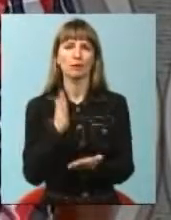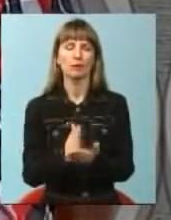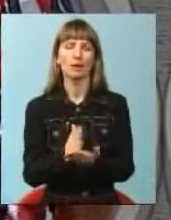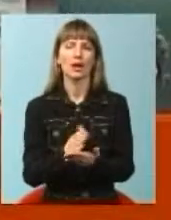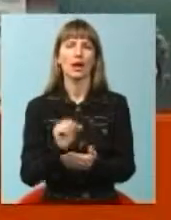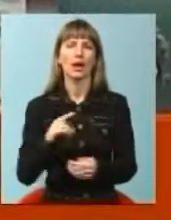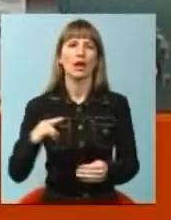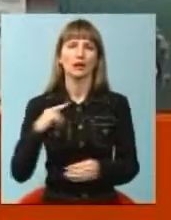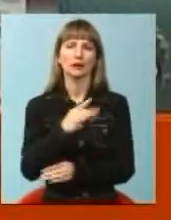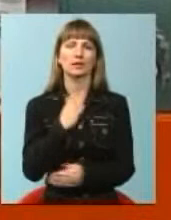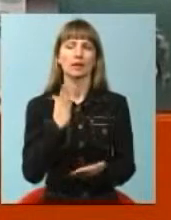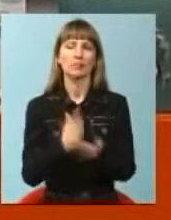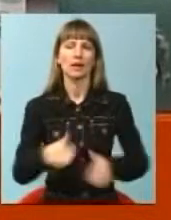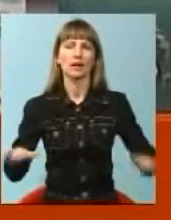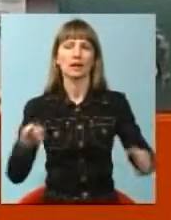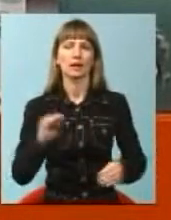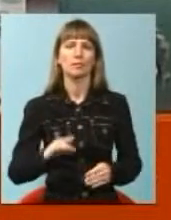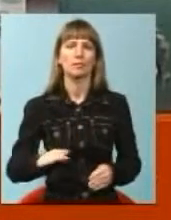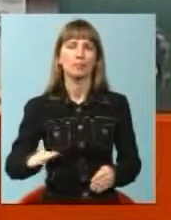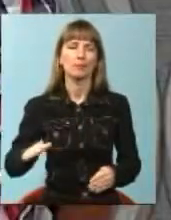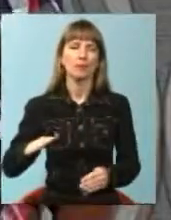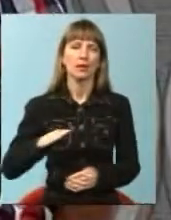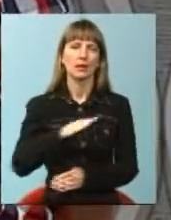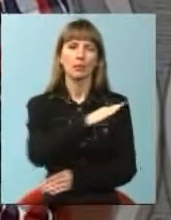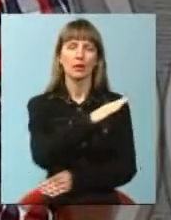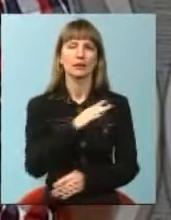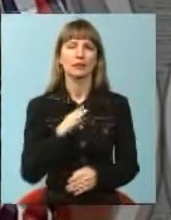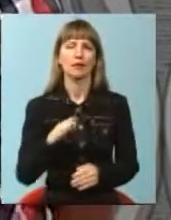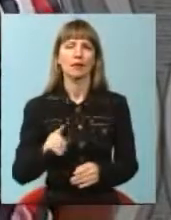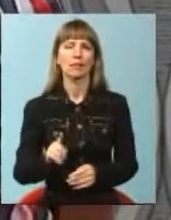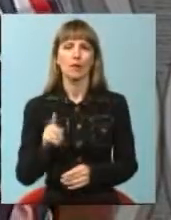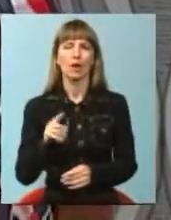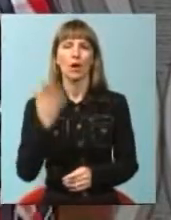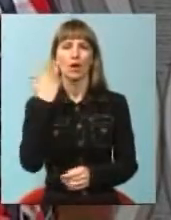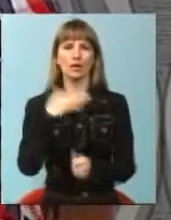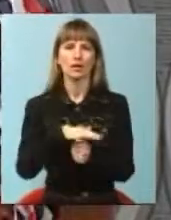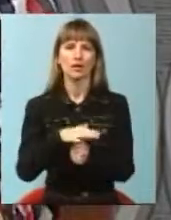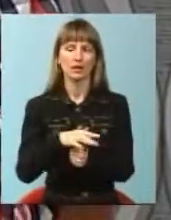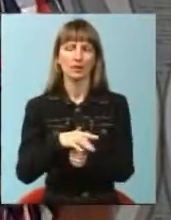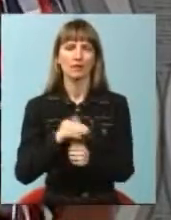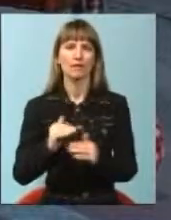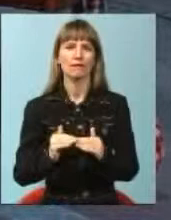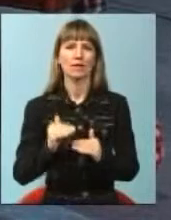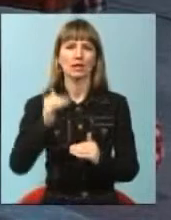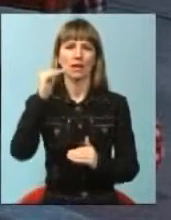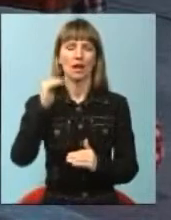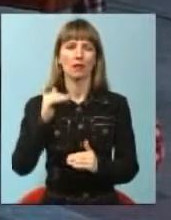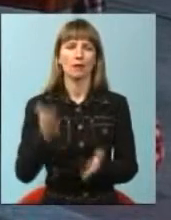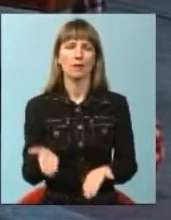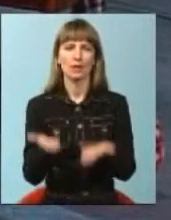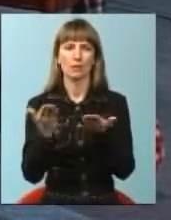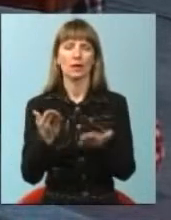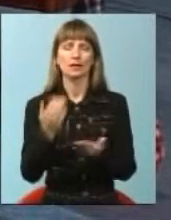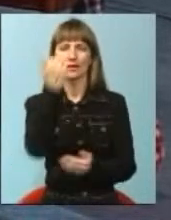А літак, він має крила, і він підіймається, горизонтально підіймається у повітря. Коли вертоліт, в той же час він вертикально підіймається. Ну і